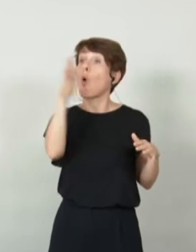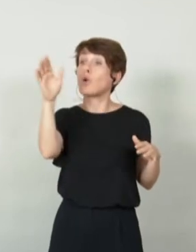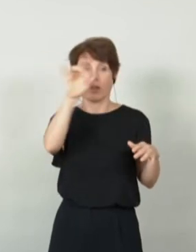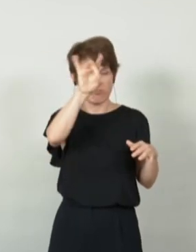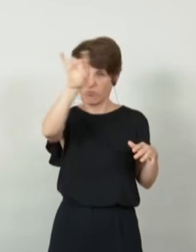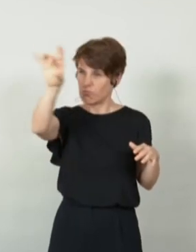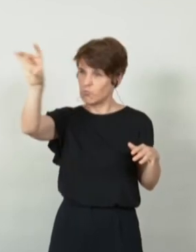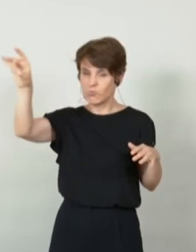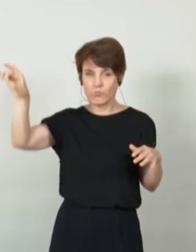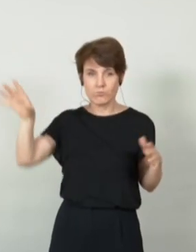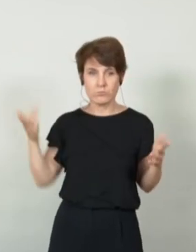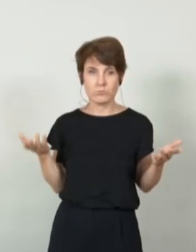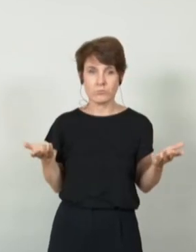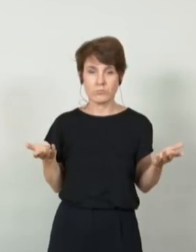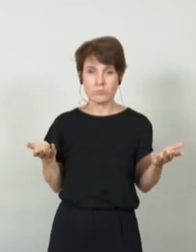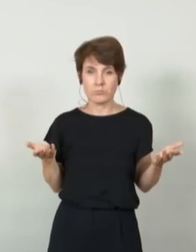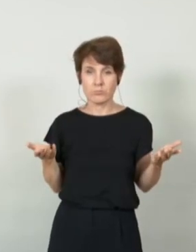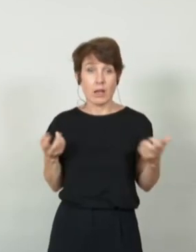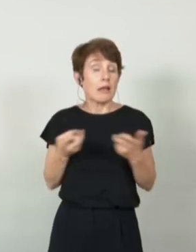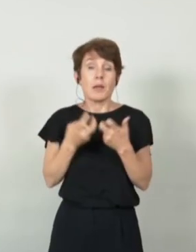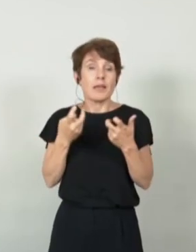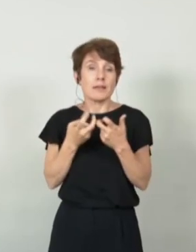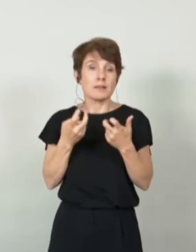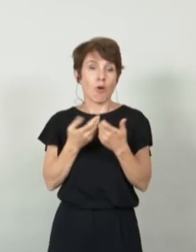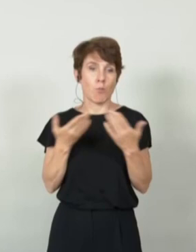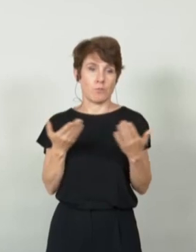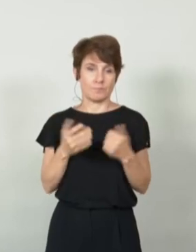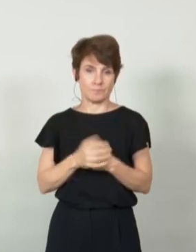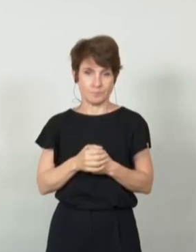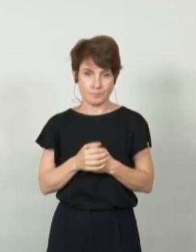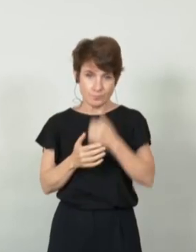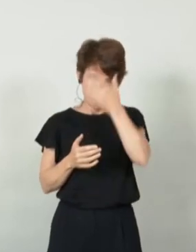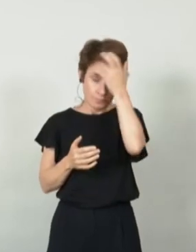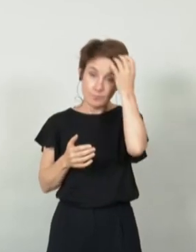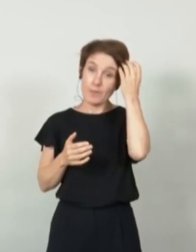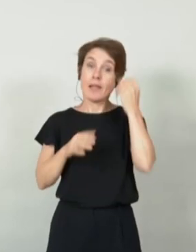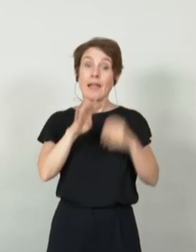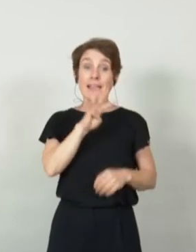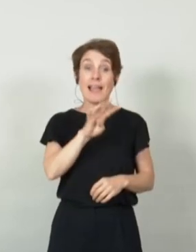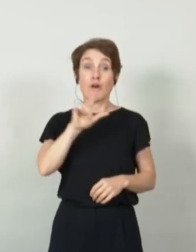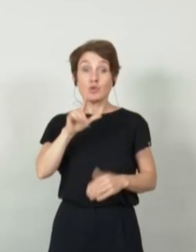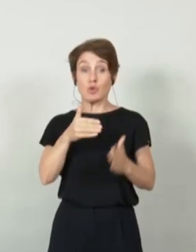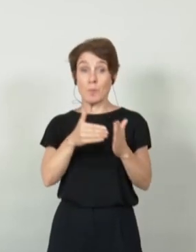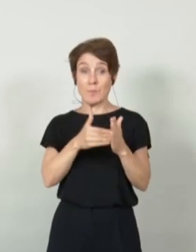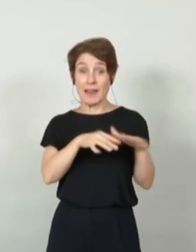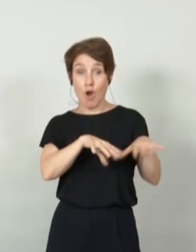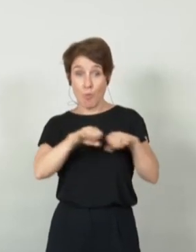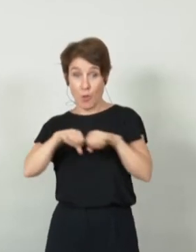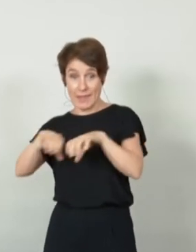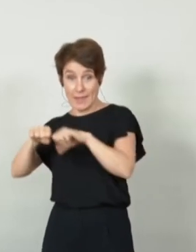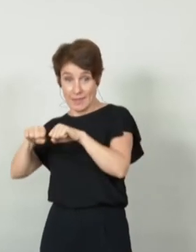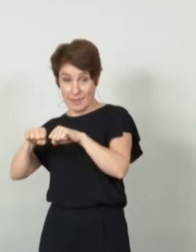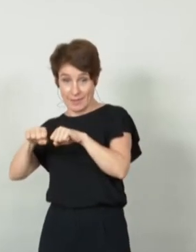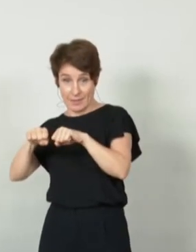prends un seul exemple c'est que il est frappant que les 42 000 employés et les 7